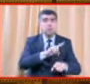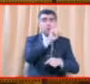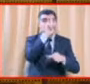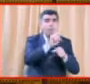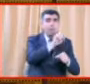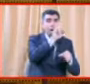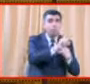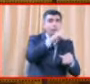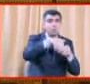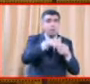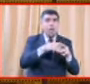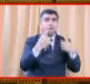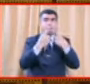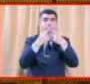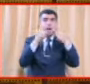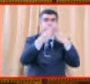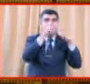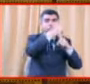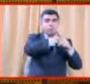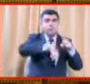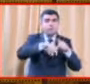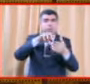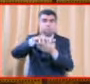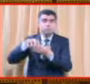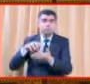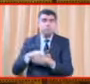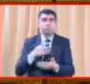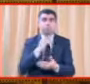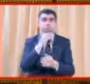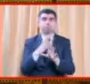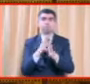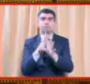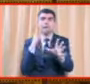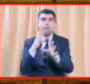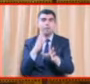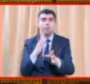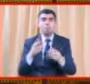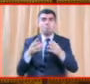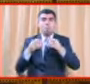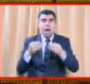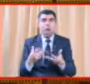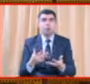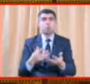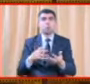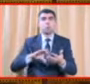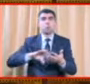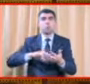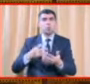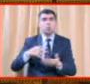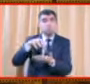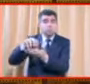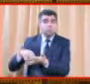سيد الزوين، أي تيمور، الودايا، راه بزاف السيد الرئيس في المنطقة، شيشاوة، مزودية.